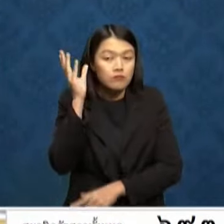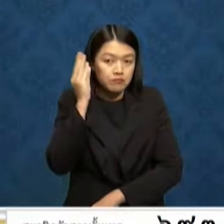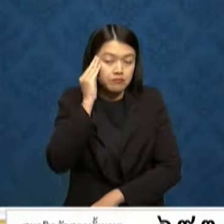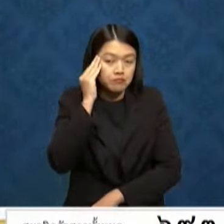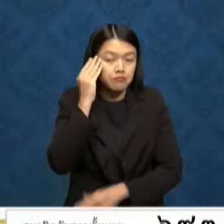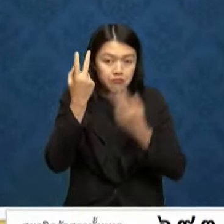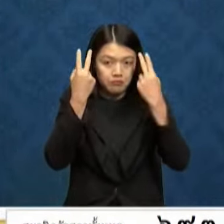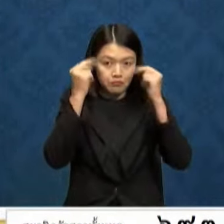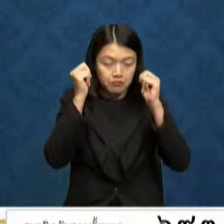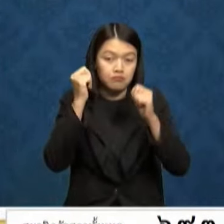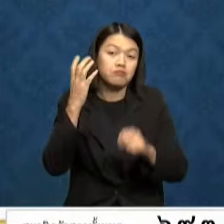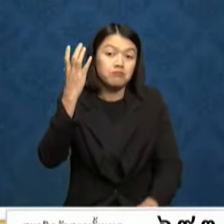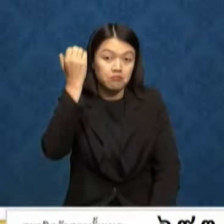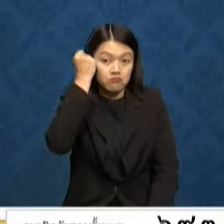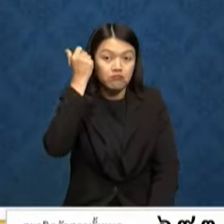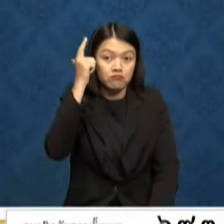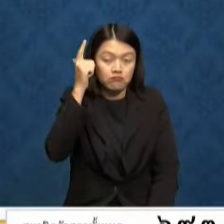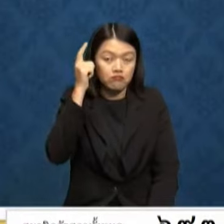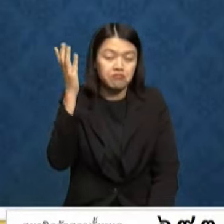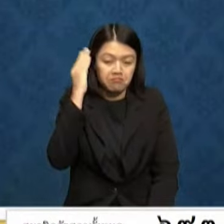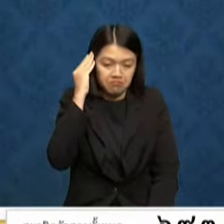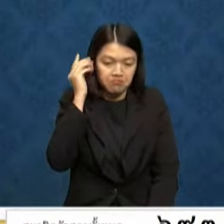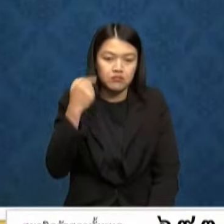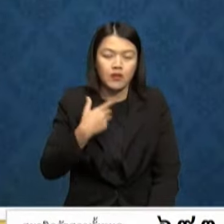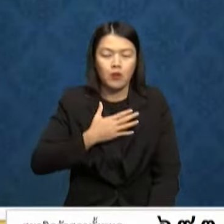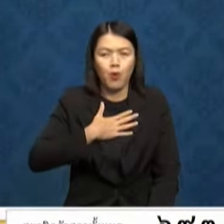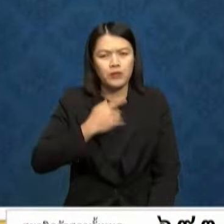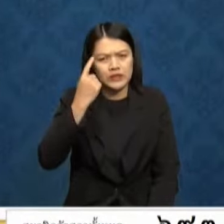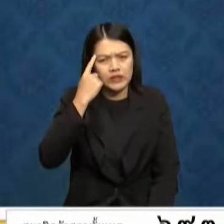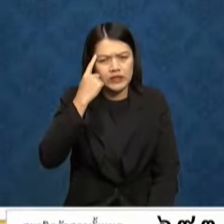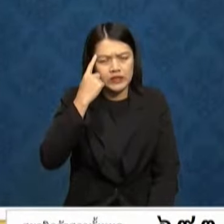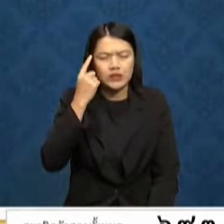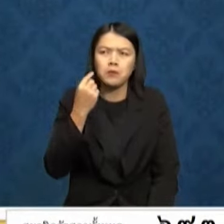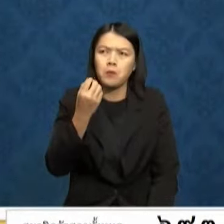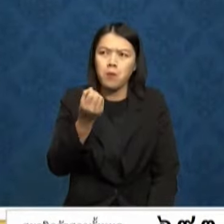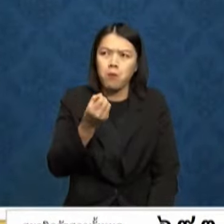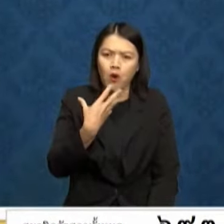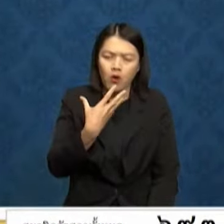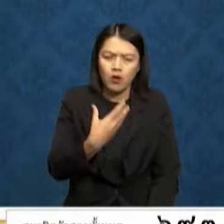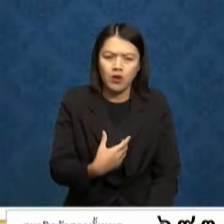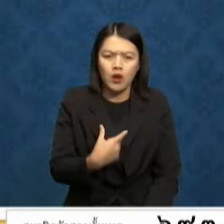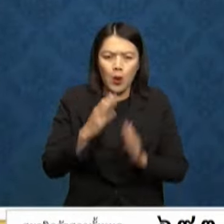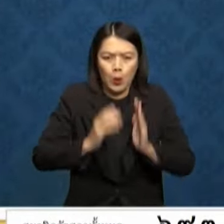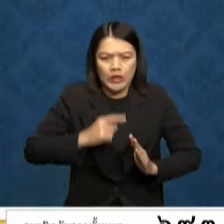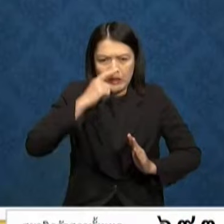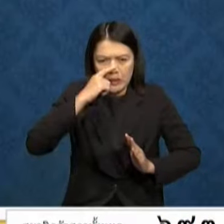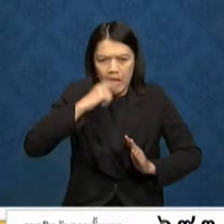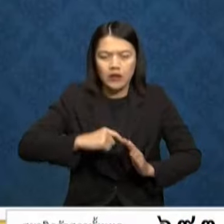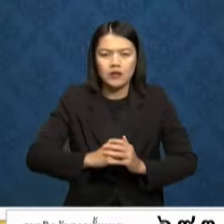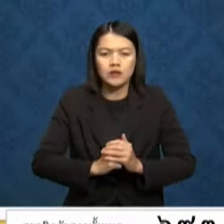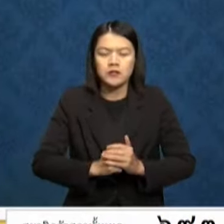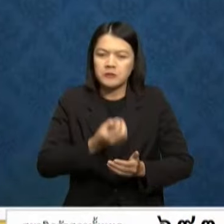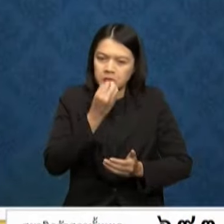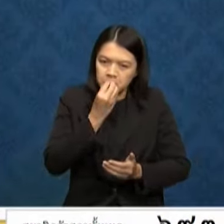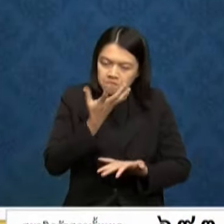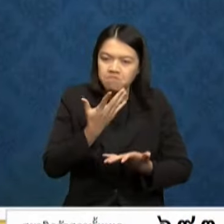รัฐมนตรีชื่อแพทองธารชินวัตรผมก็นึกถึงประโยคที่บอกว่าคนไทยมี